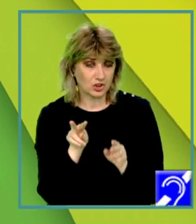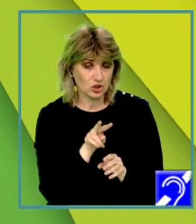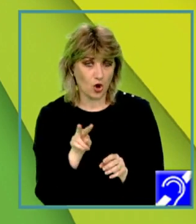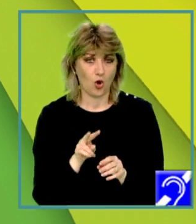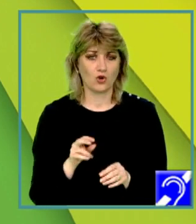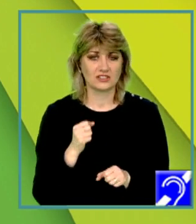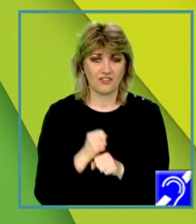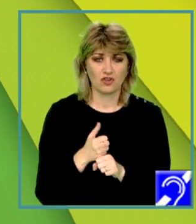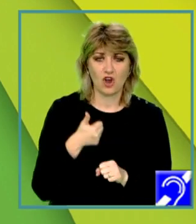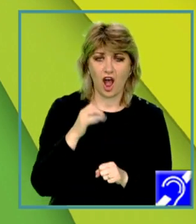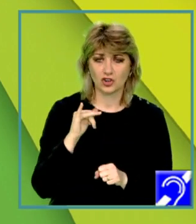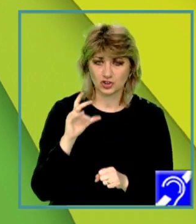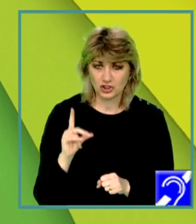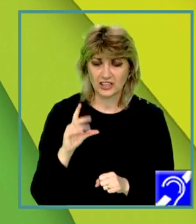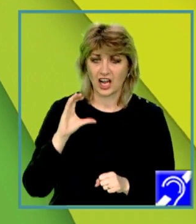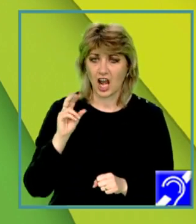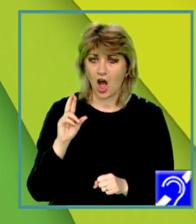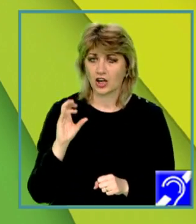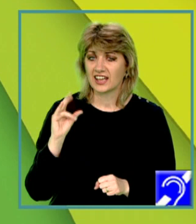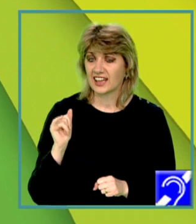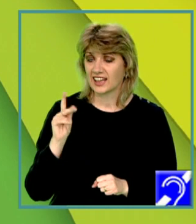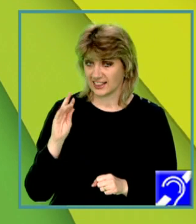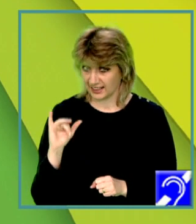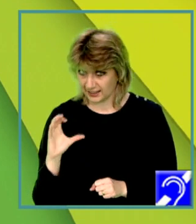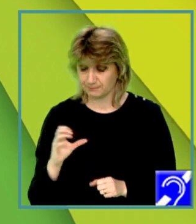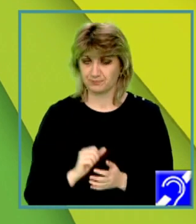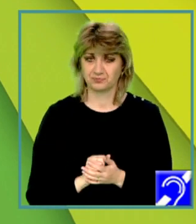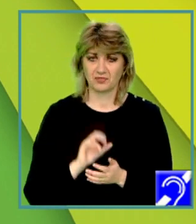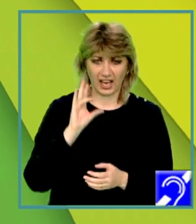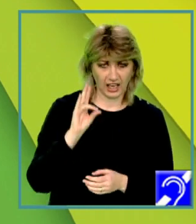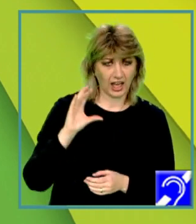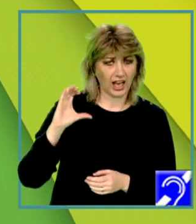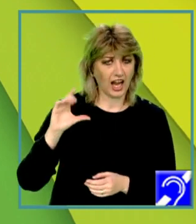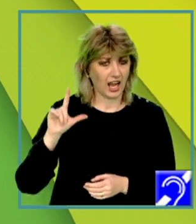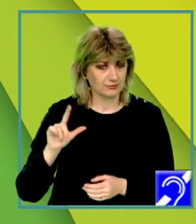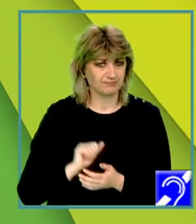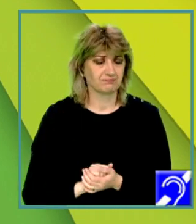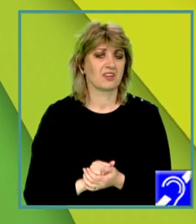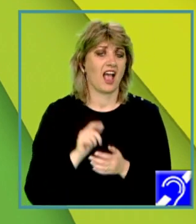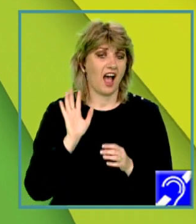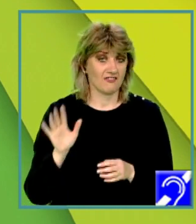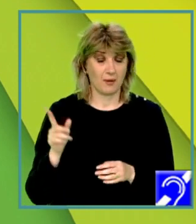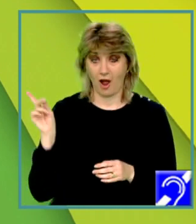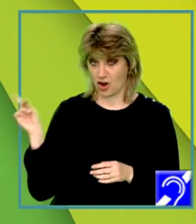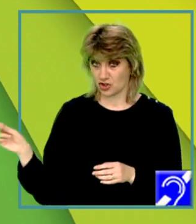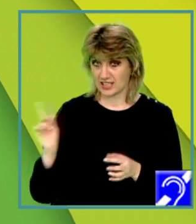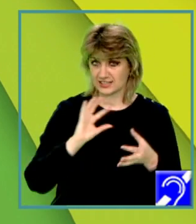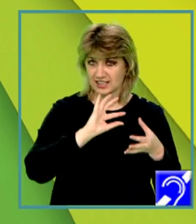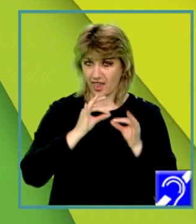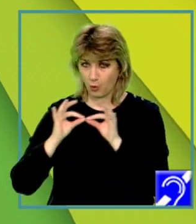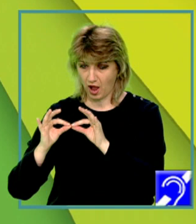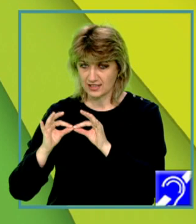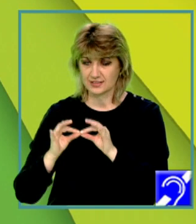acidul clorhidric și astfel avem această ecuație verbală